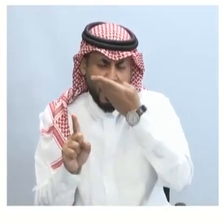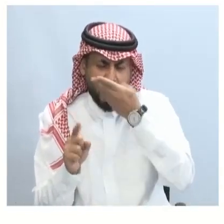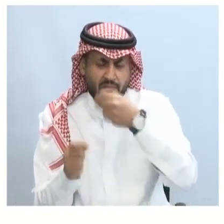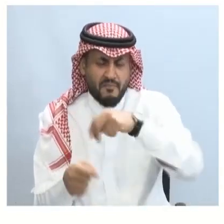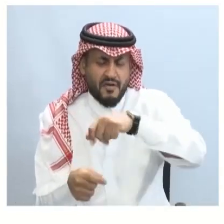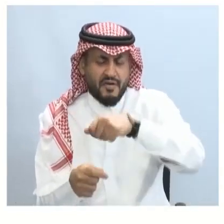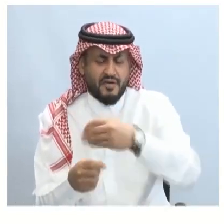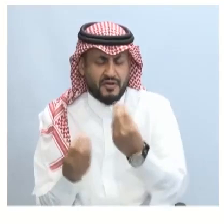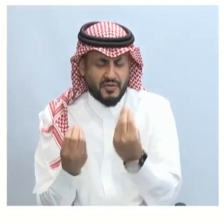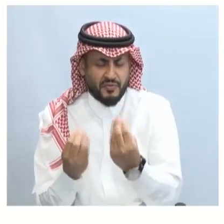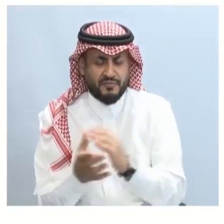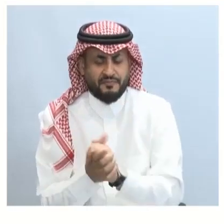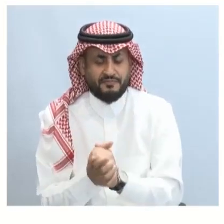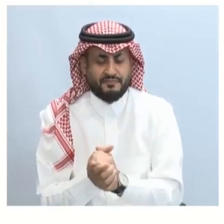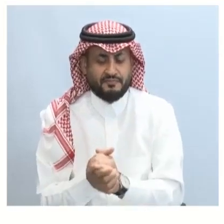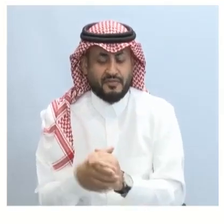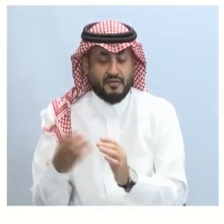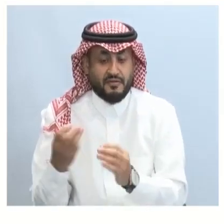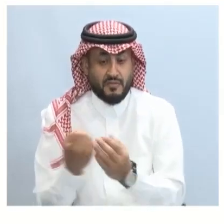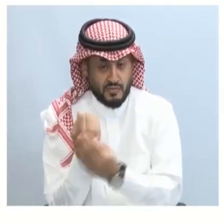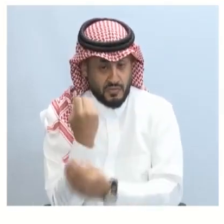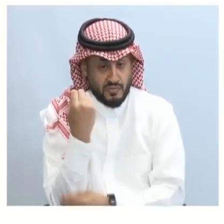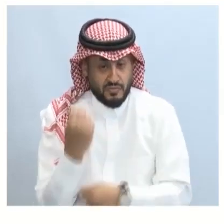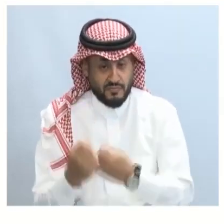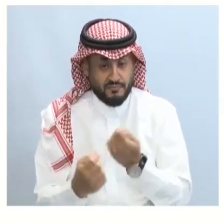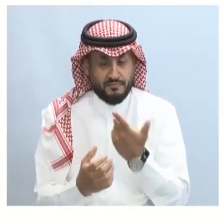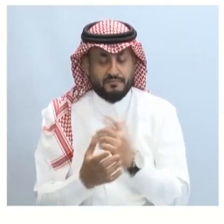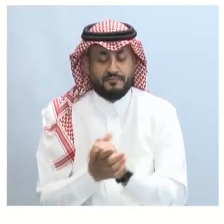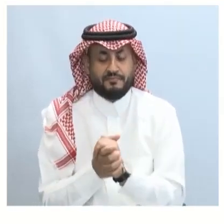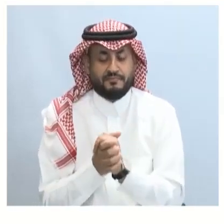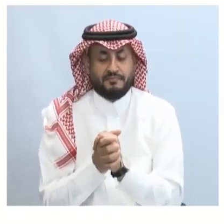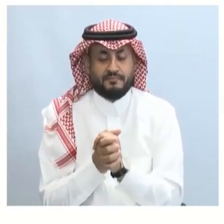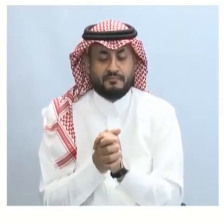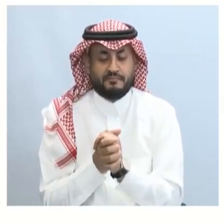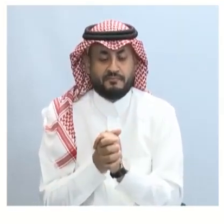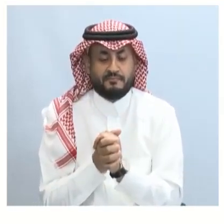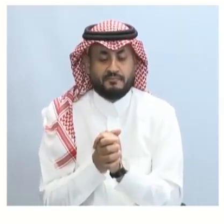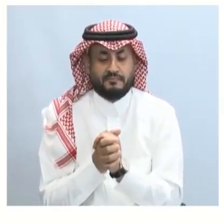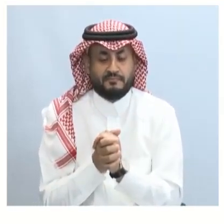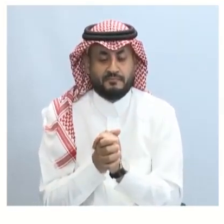وعدم الاسراف واحرصوا على اسباغ الوضوء